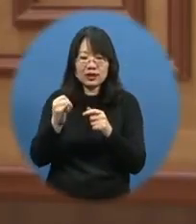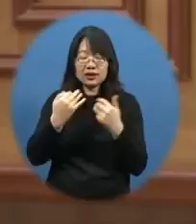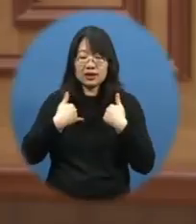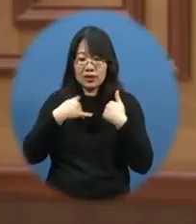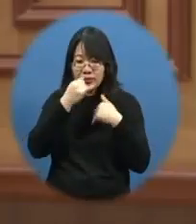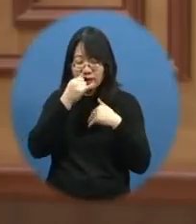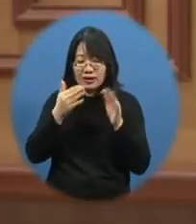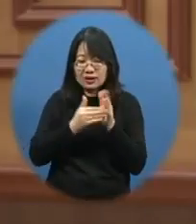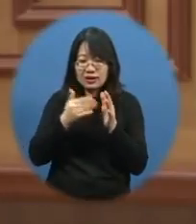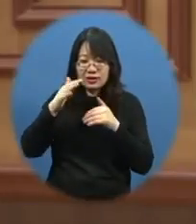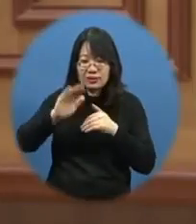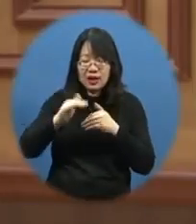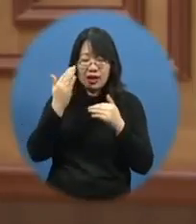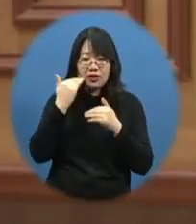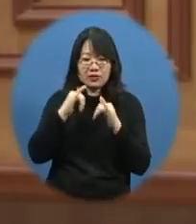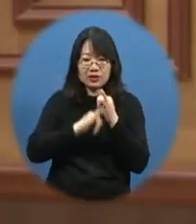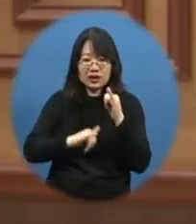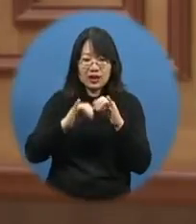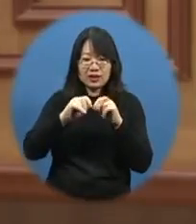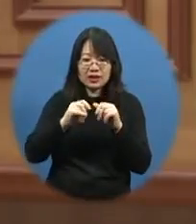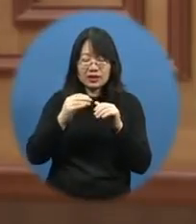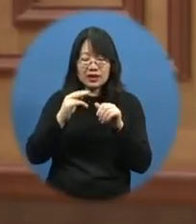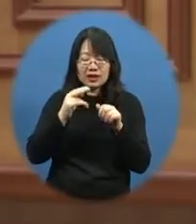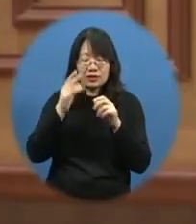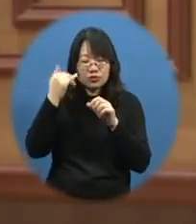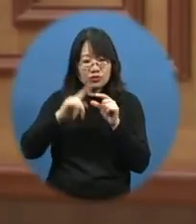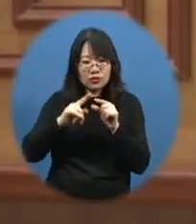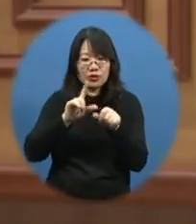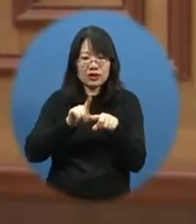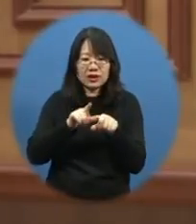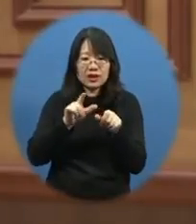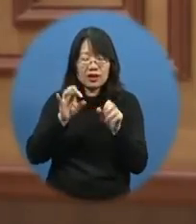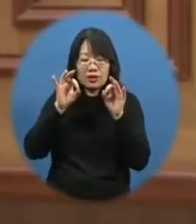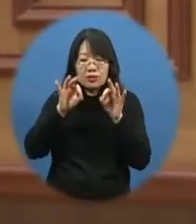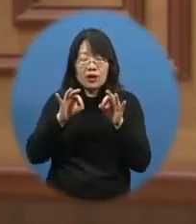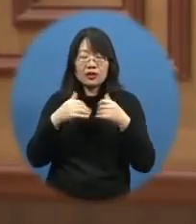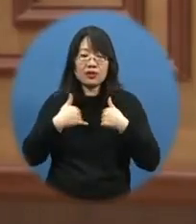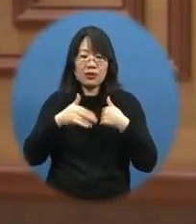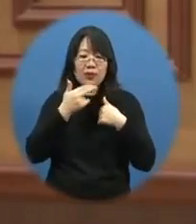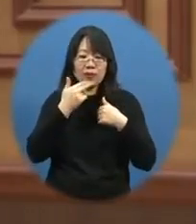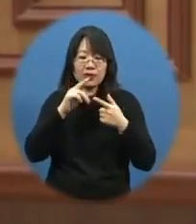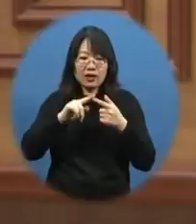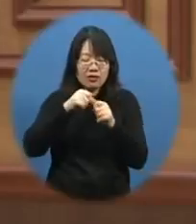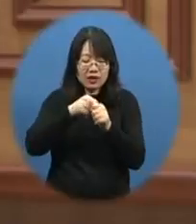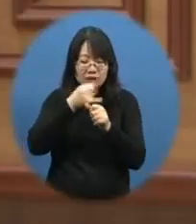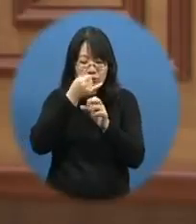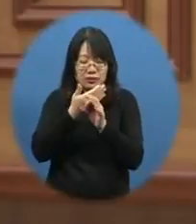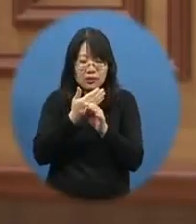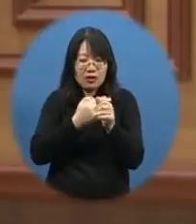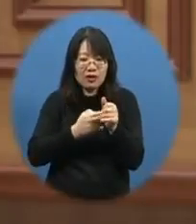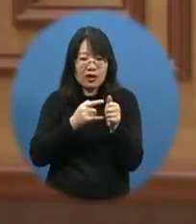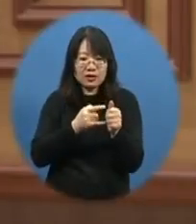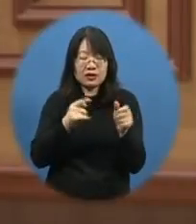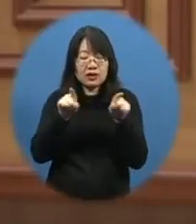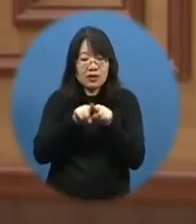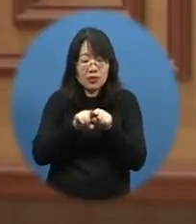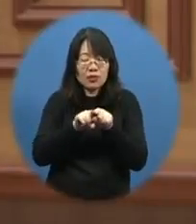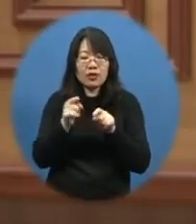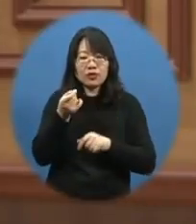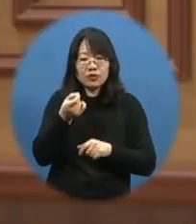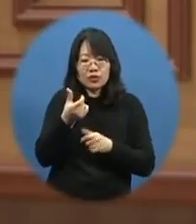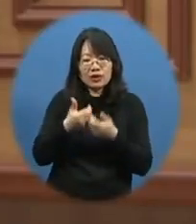재미있는데 한국사 시간, 지리 시간, 국어 시간에 가서 재미없는 시간을 강제적으로 하게 되면 선생님들과